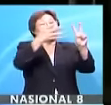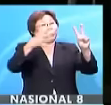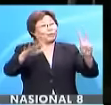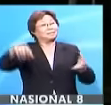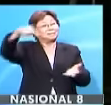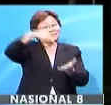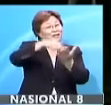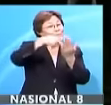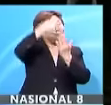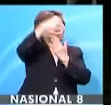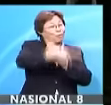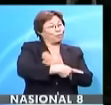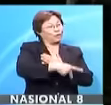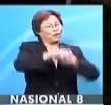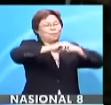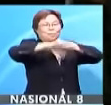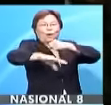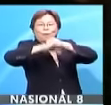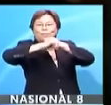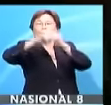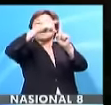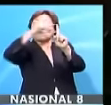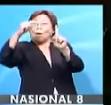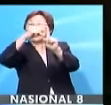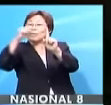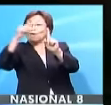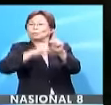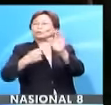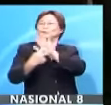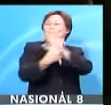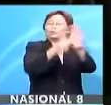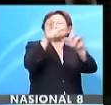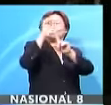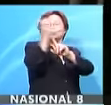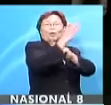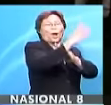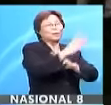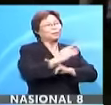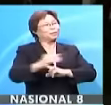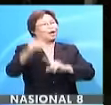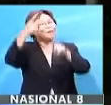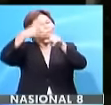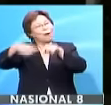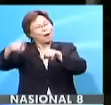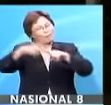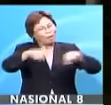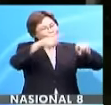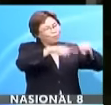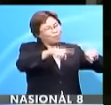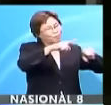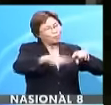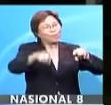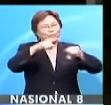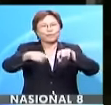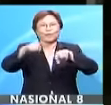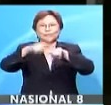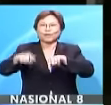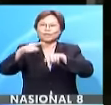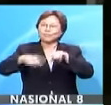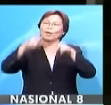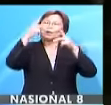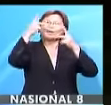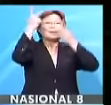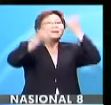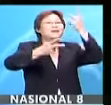Itu sebuah program promosi pelancongan yang menampilkan kebudayaan dan juga kepelbagaian produk Malaysia. Dan